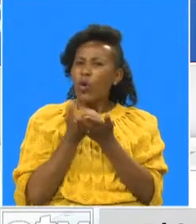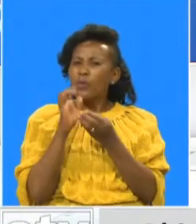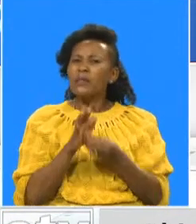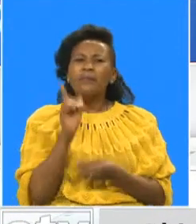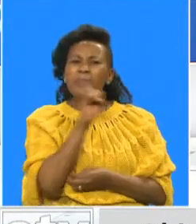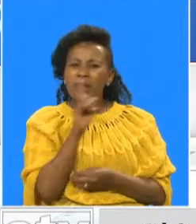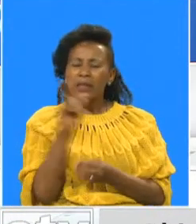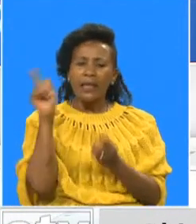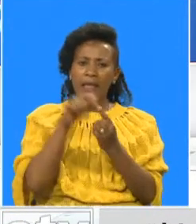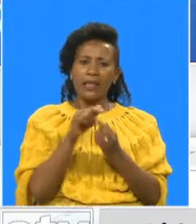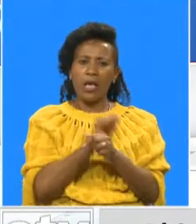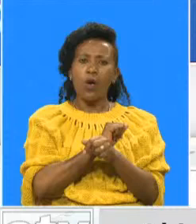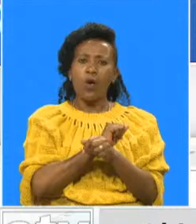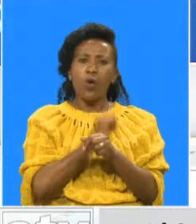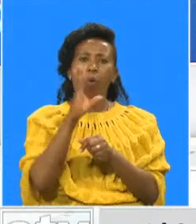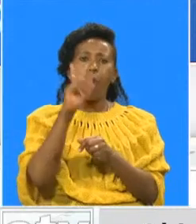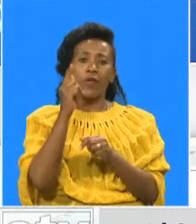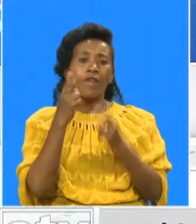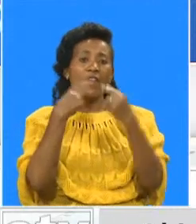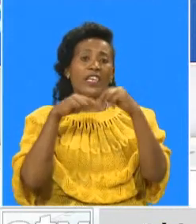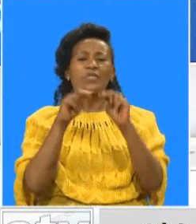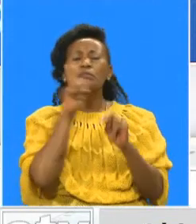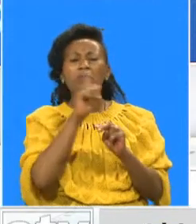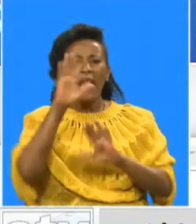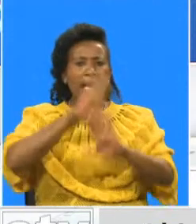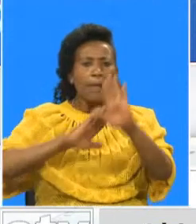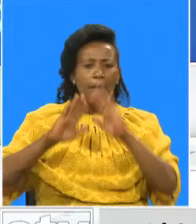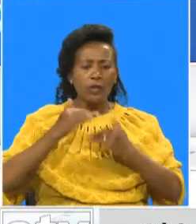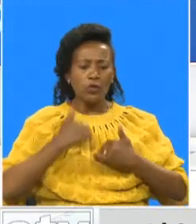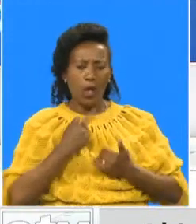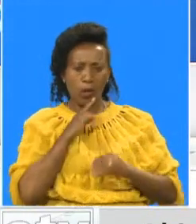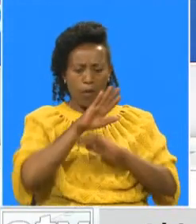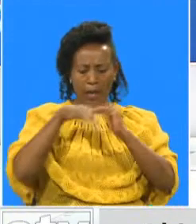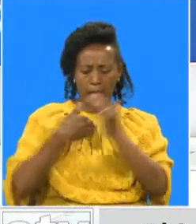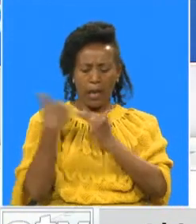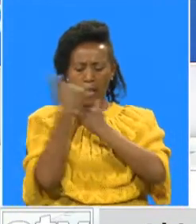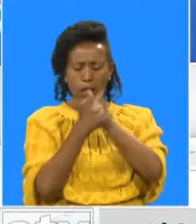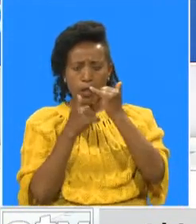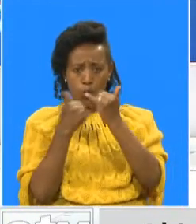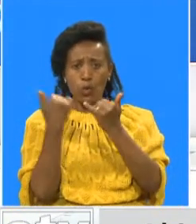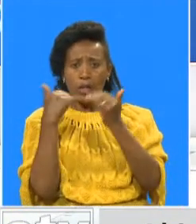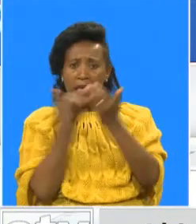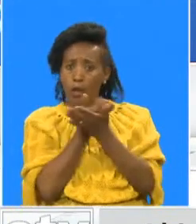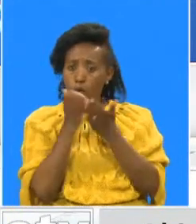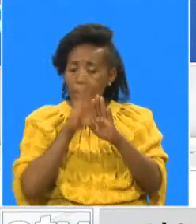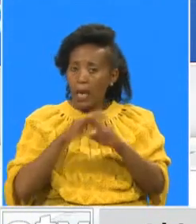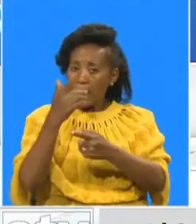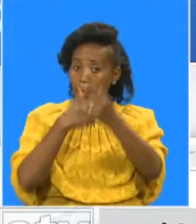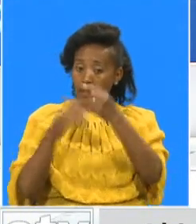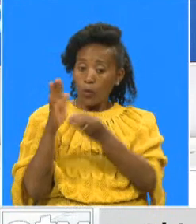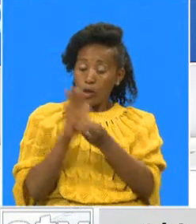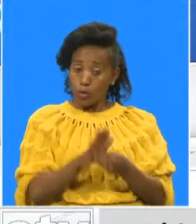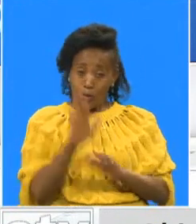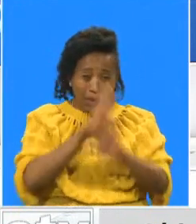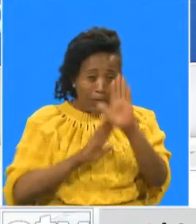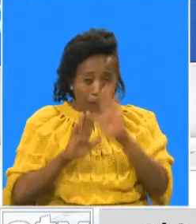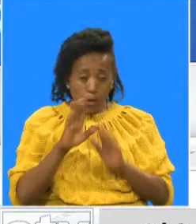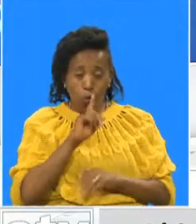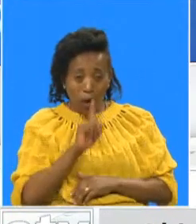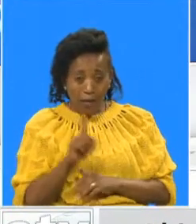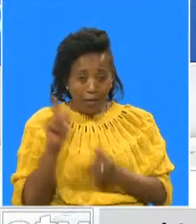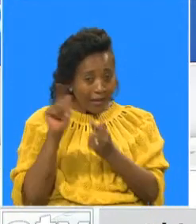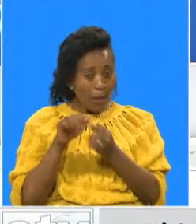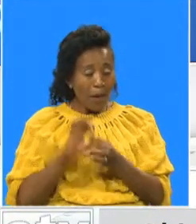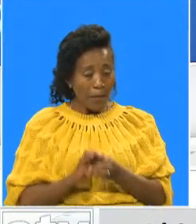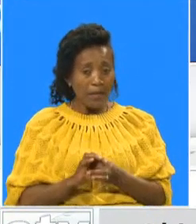ምንድነው? እንደ ኮንፌዴሬሽን እናንተስ ምንድነው የገመገማችሁት? በአጠቃላይ በሀገሪቱ ኢኮኖሚ ላይ ሲያሳደረውን ተጽኖ ገምግማችሁታል እናንተ እንደ